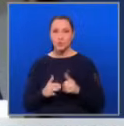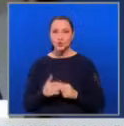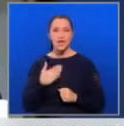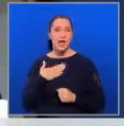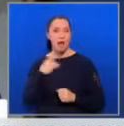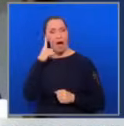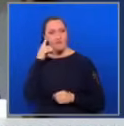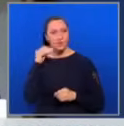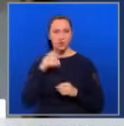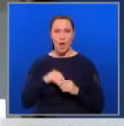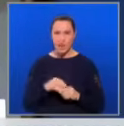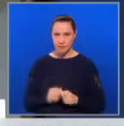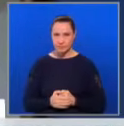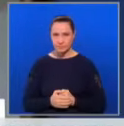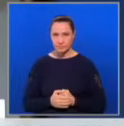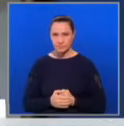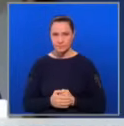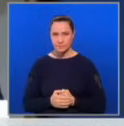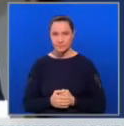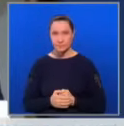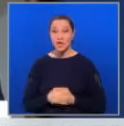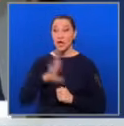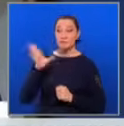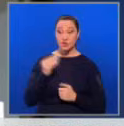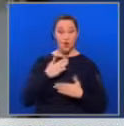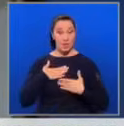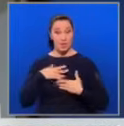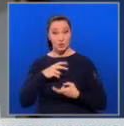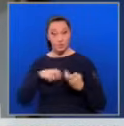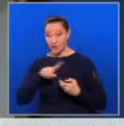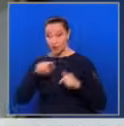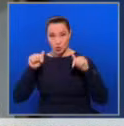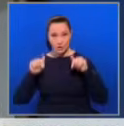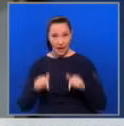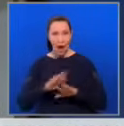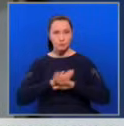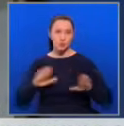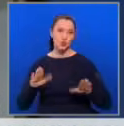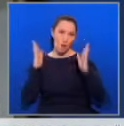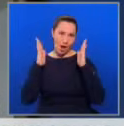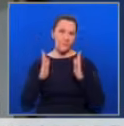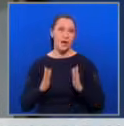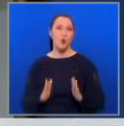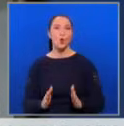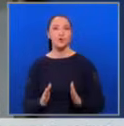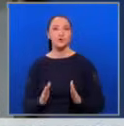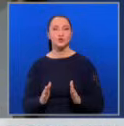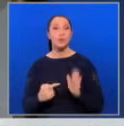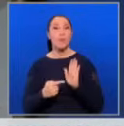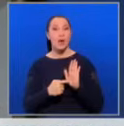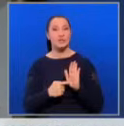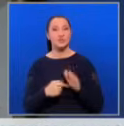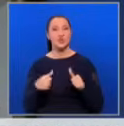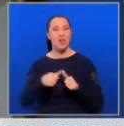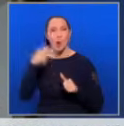има внушения и всички наши проверки досега абсолютно категорично показва че